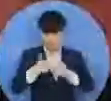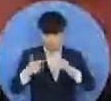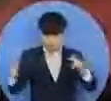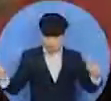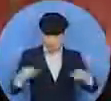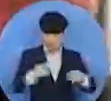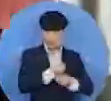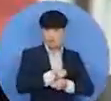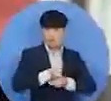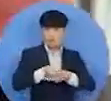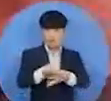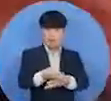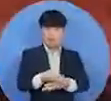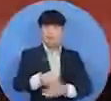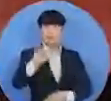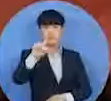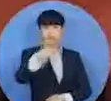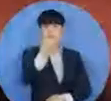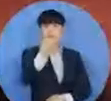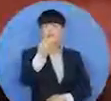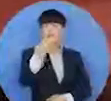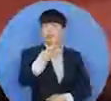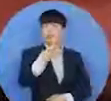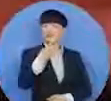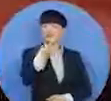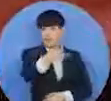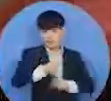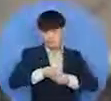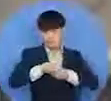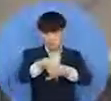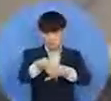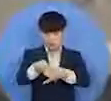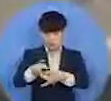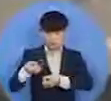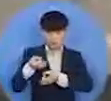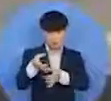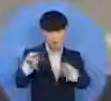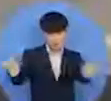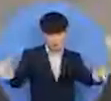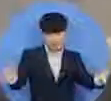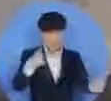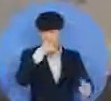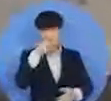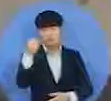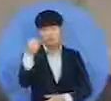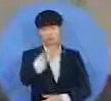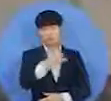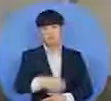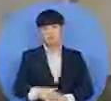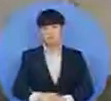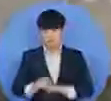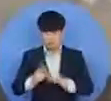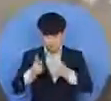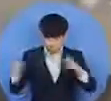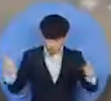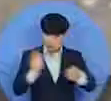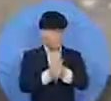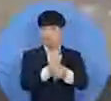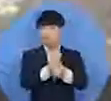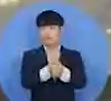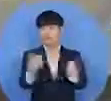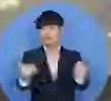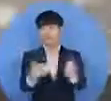등 5개 읍면 183헥타르 면적에 친환경 농자재인 우렁이 종패 11톤과 유박